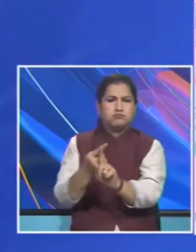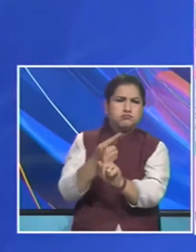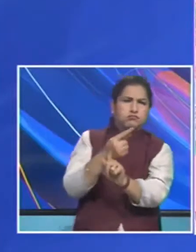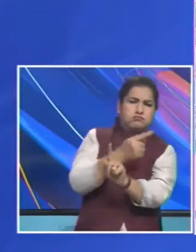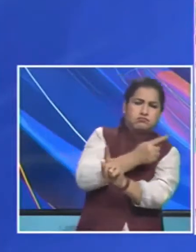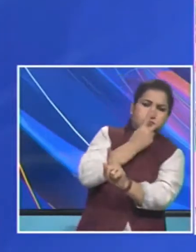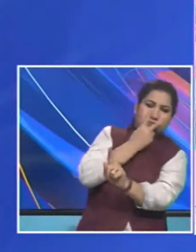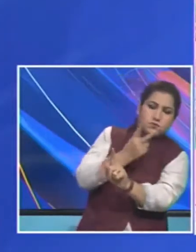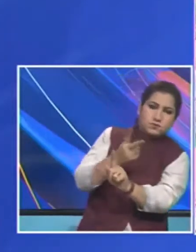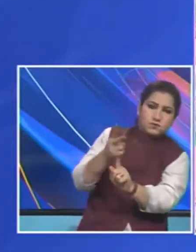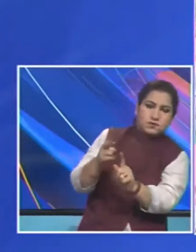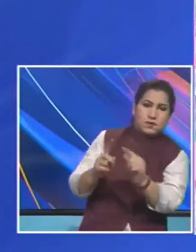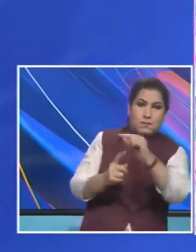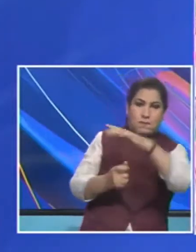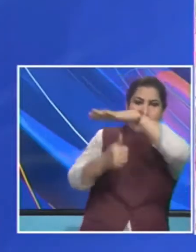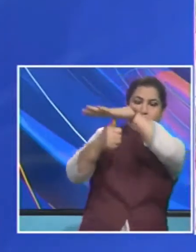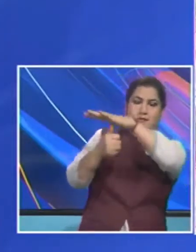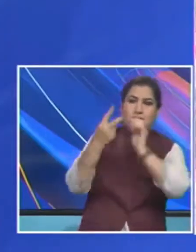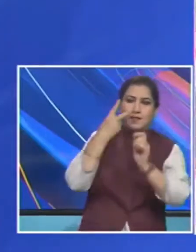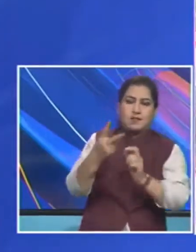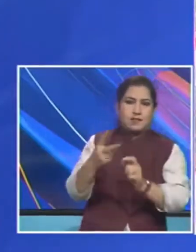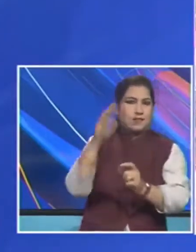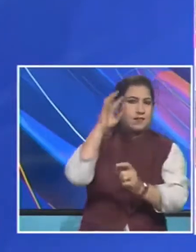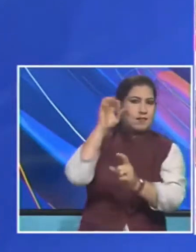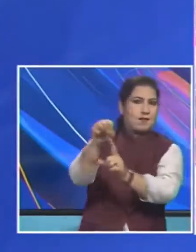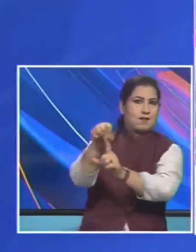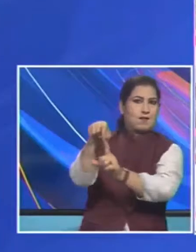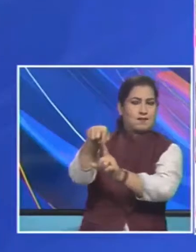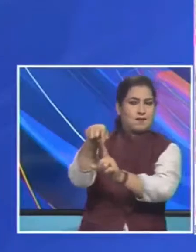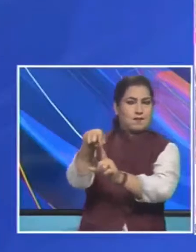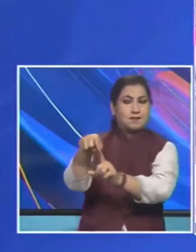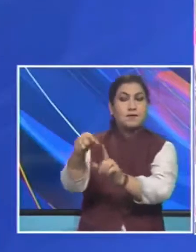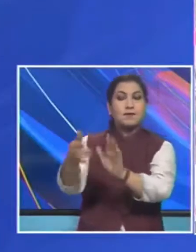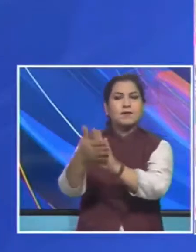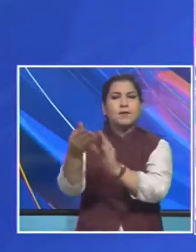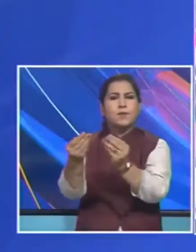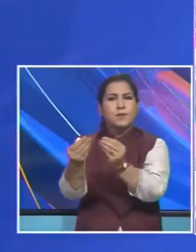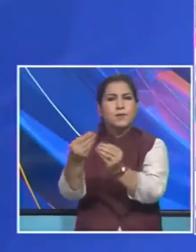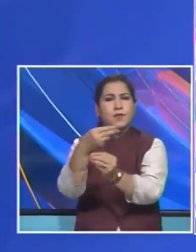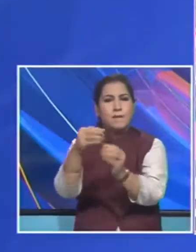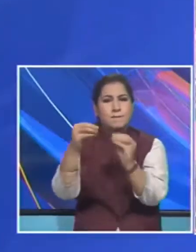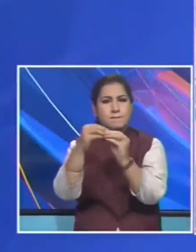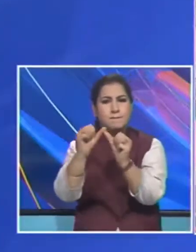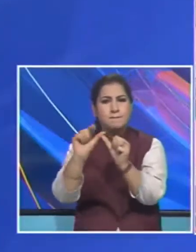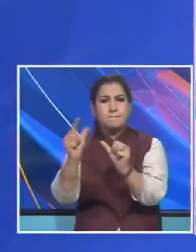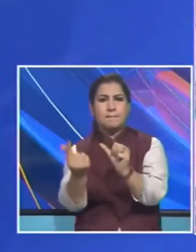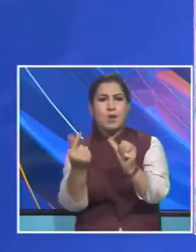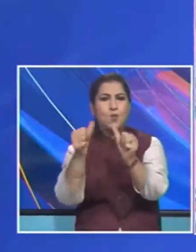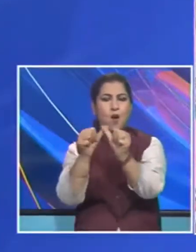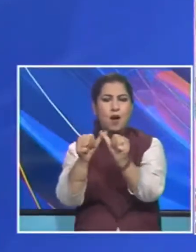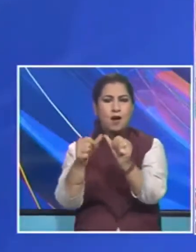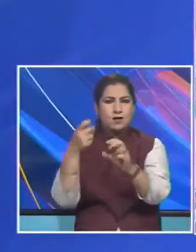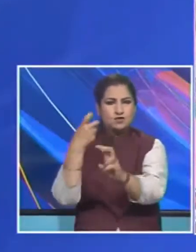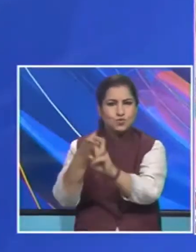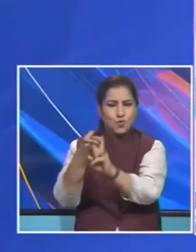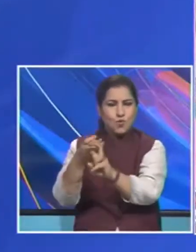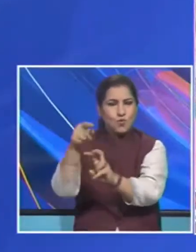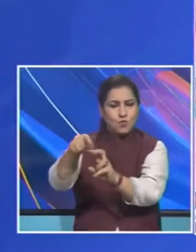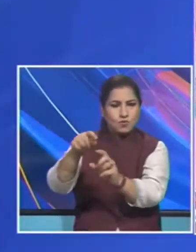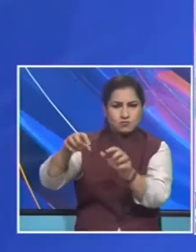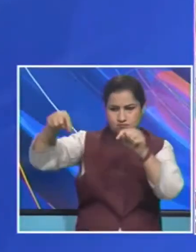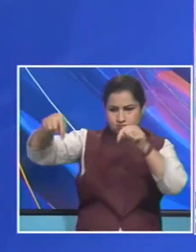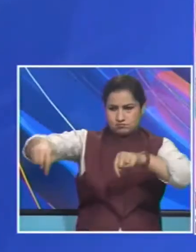की पहचान। बलुआ पत्थर के बने खंभों के ऊपर चारों कोनों पर